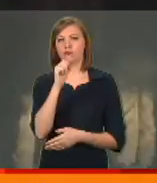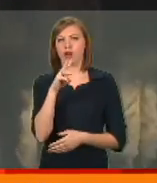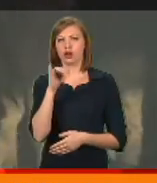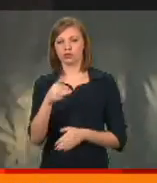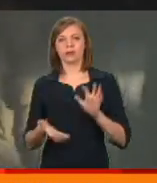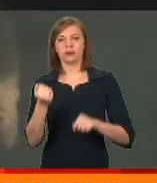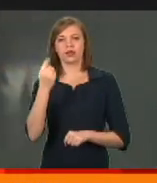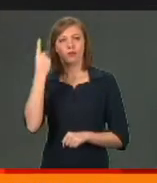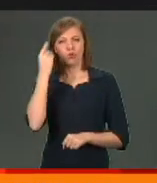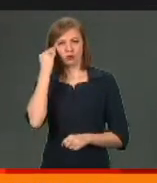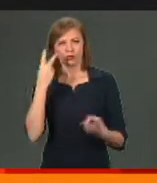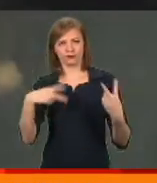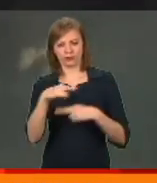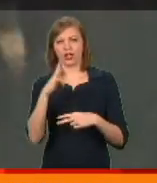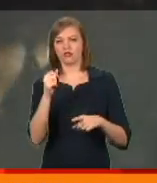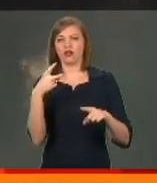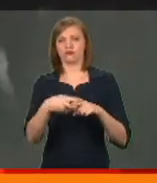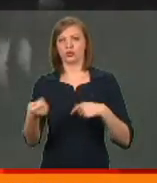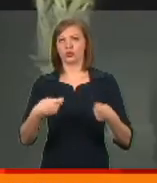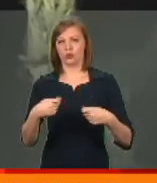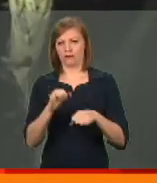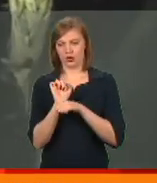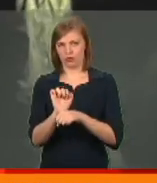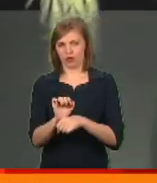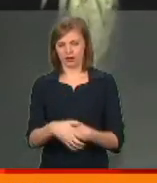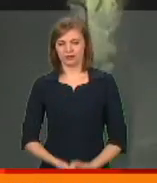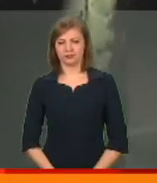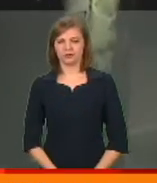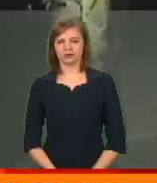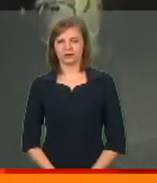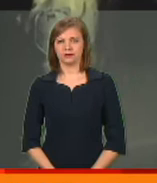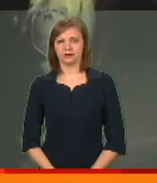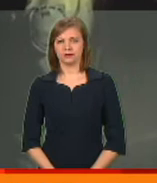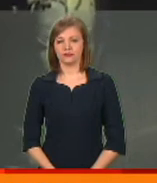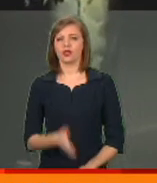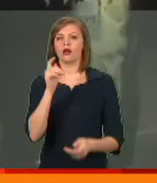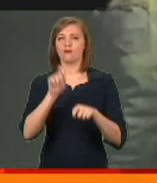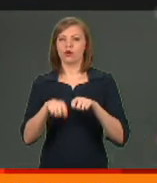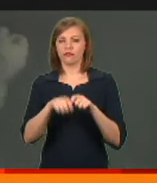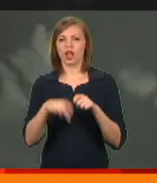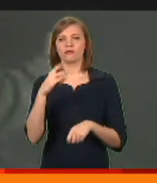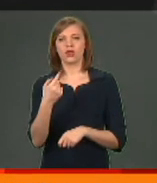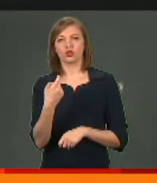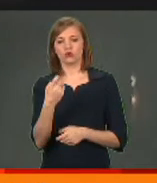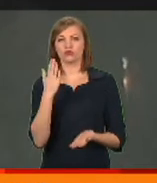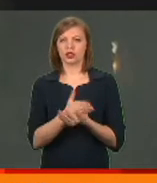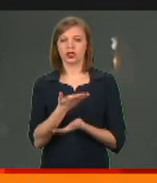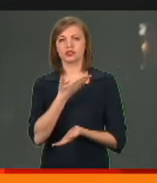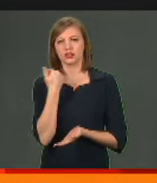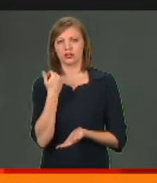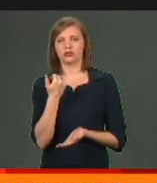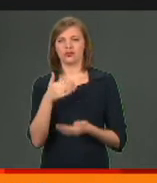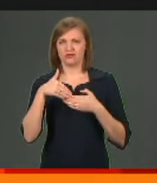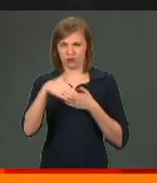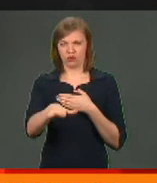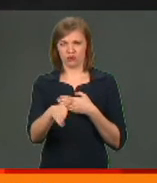підтримати однодумців, що на редуті торговельної блокади. Проверяємо на наличие оружия. Нет ли? Проверить. Отошел